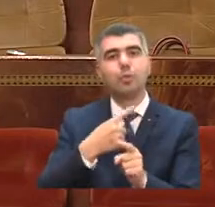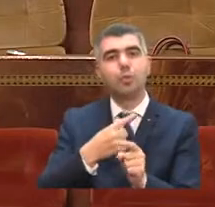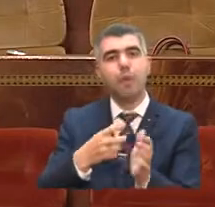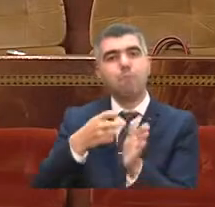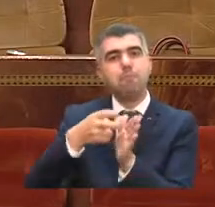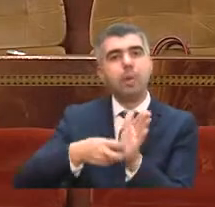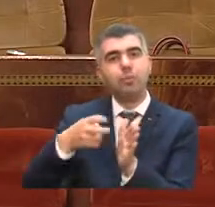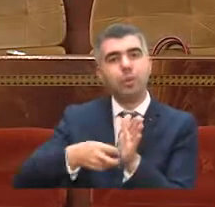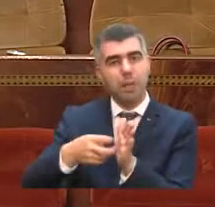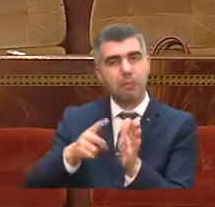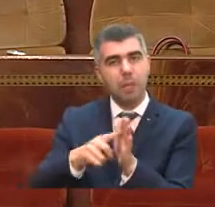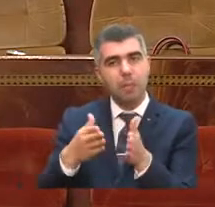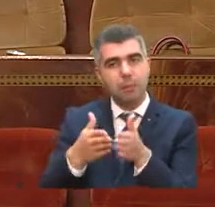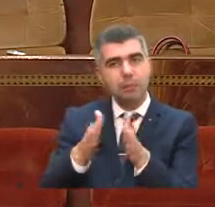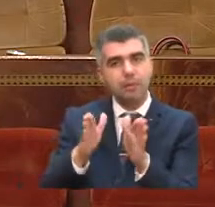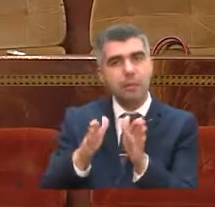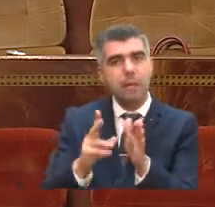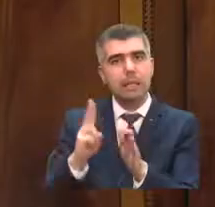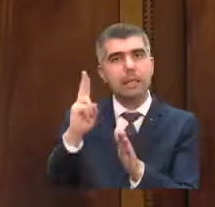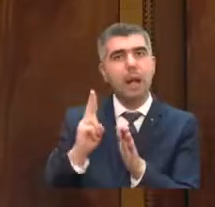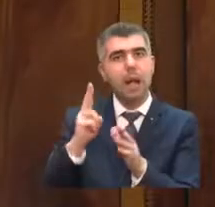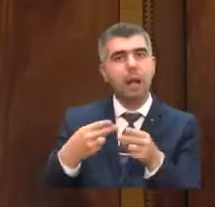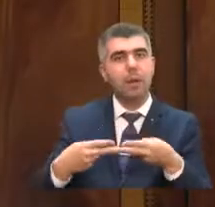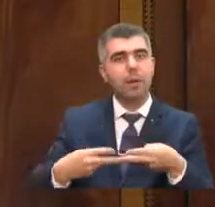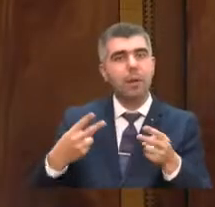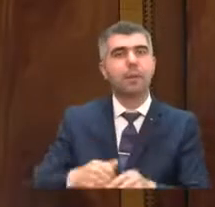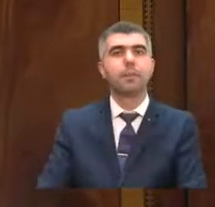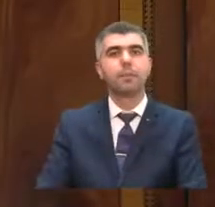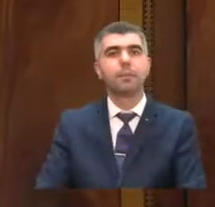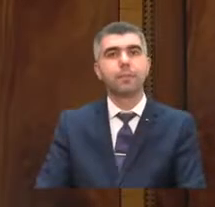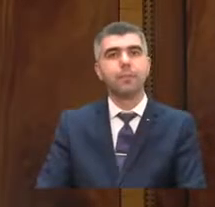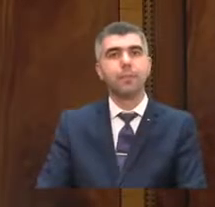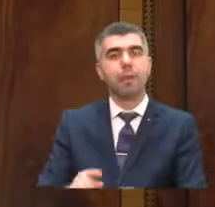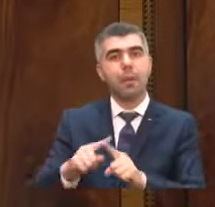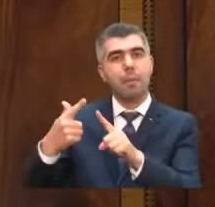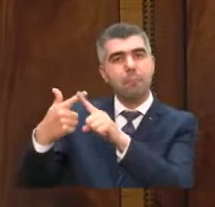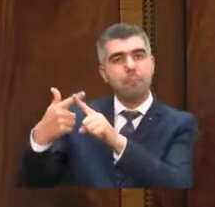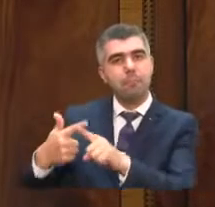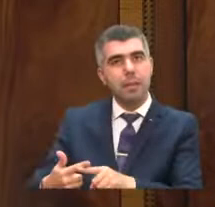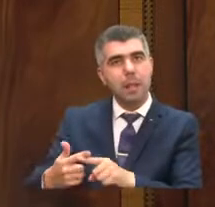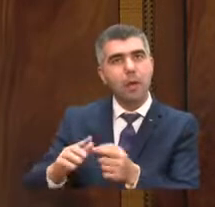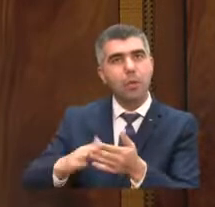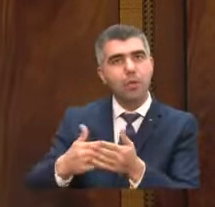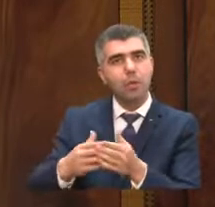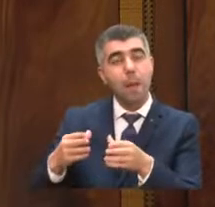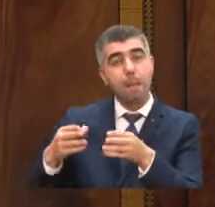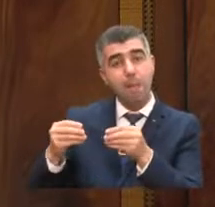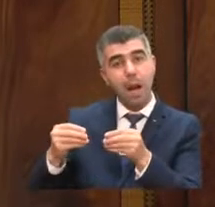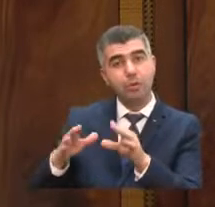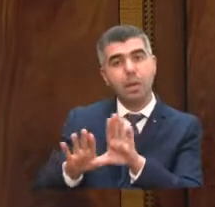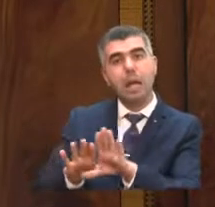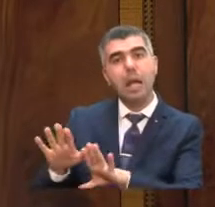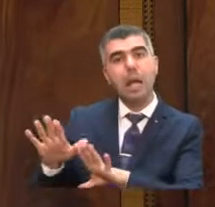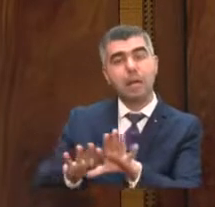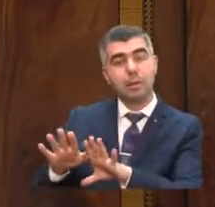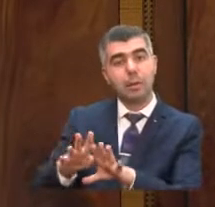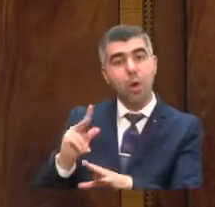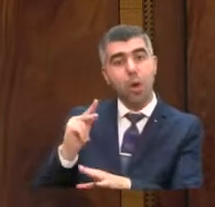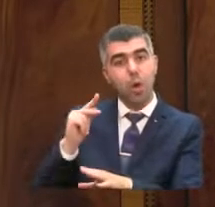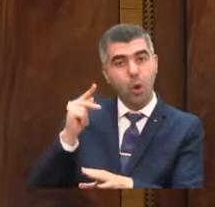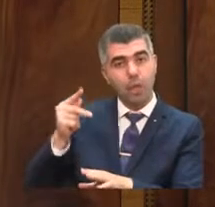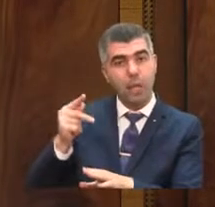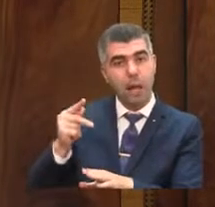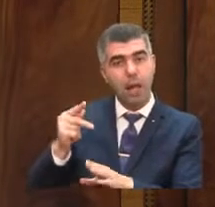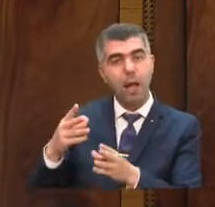المقبله، الشروع في الدراسات التفصيليه والتقنيه والماليه للربط السكاكي ديال مراكش اكادير وديال القنيطرة